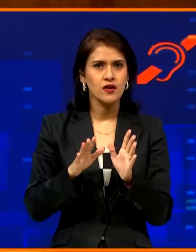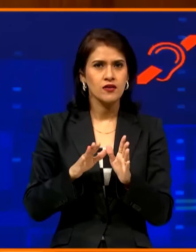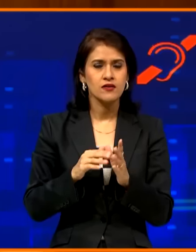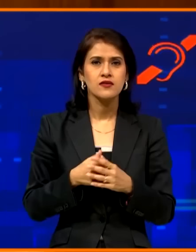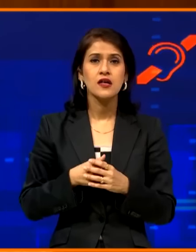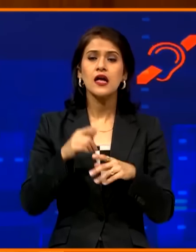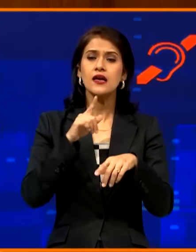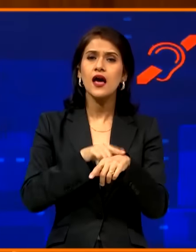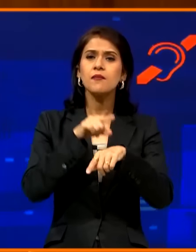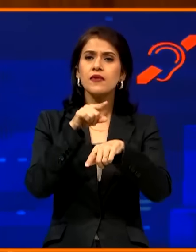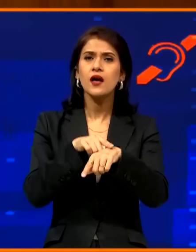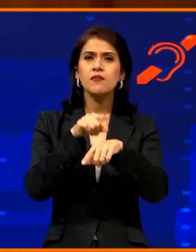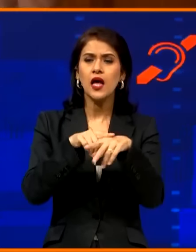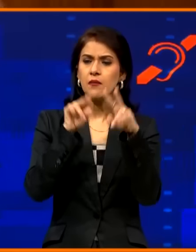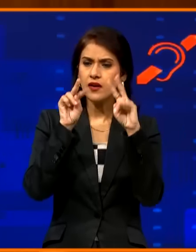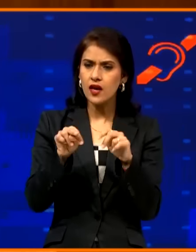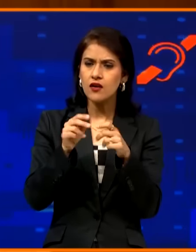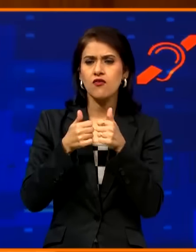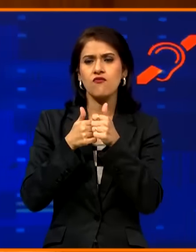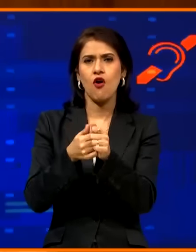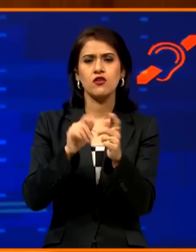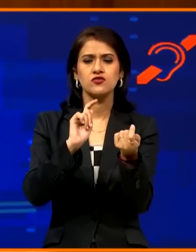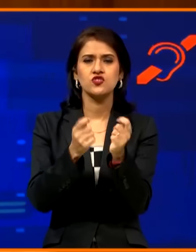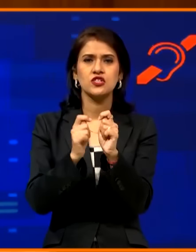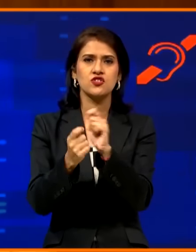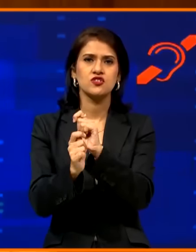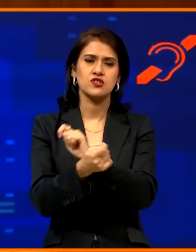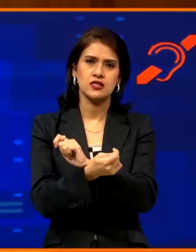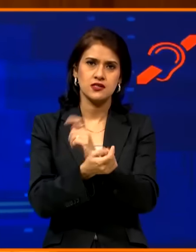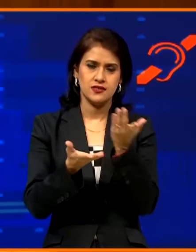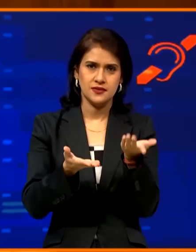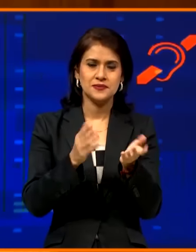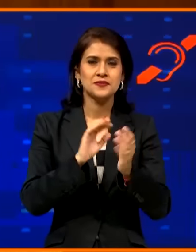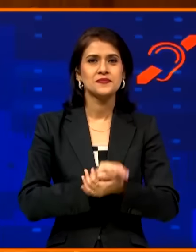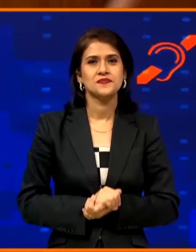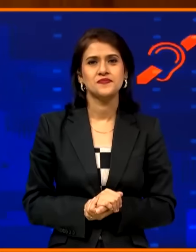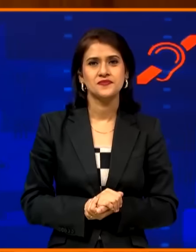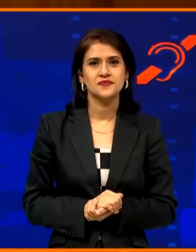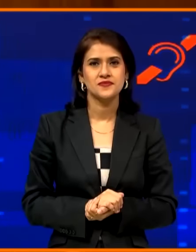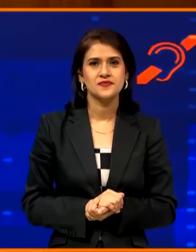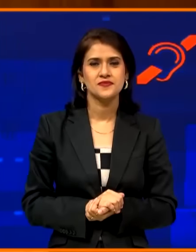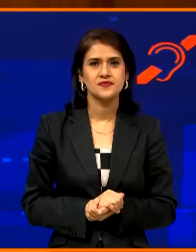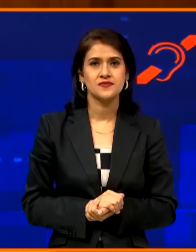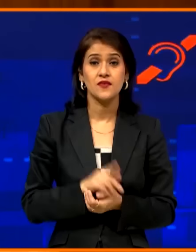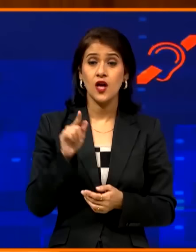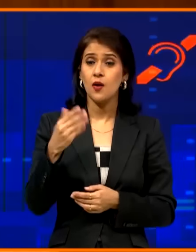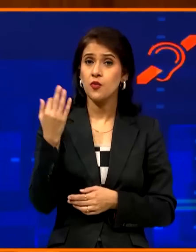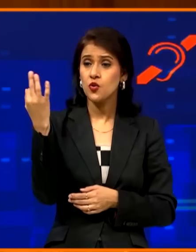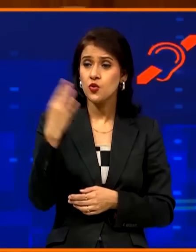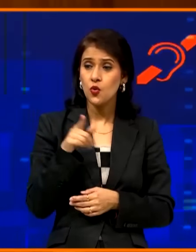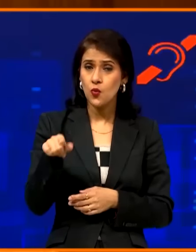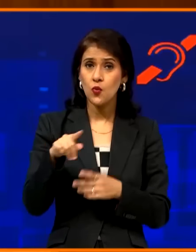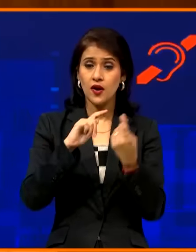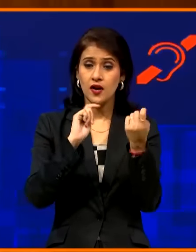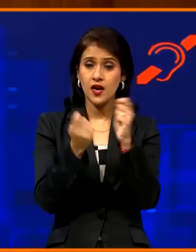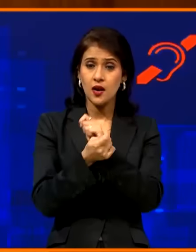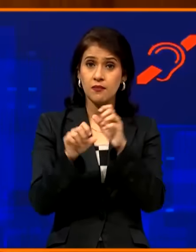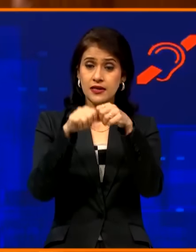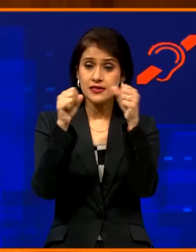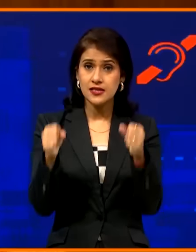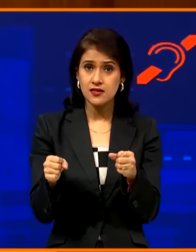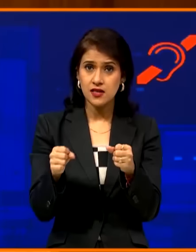जरूरत के हिसाब से इसको चीजों को मॉडिफाई किया गया अब यह जो नया अमेंडमेंट का सिस्टम डेवलप किया जा रहा है